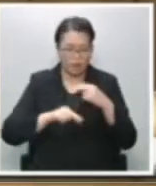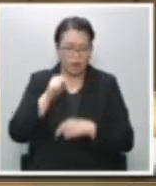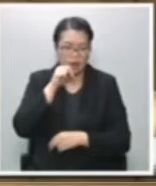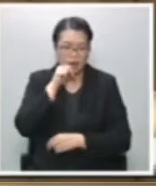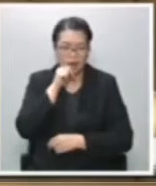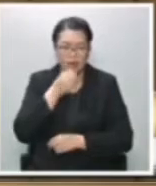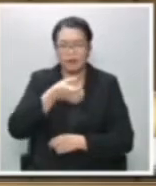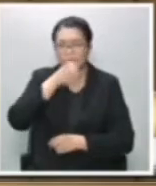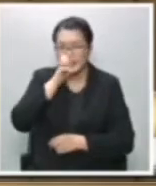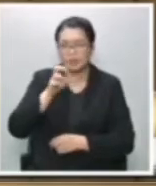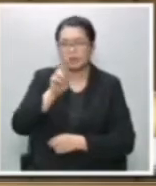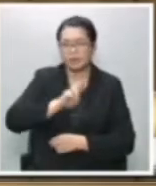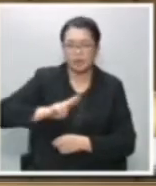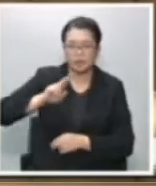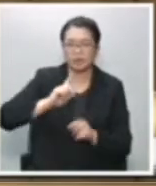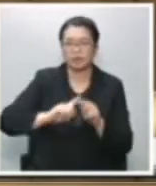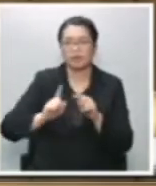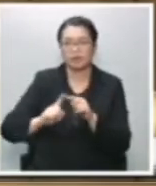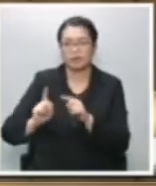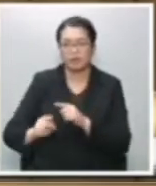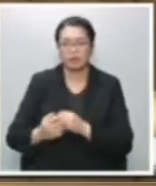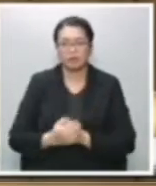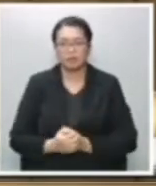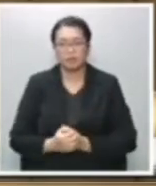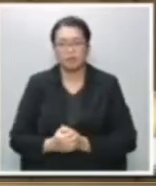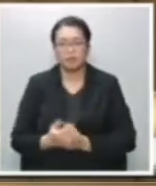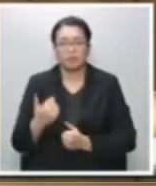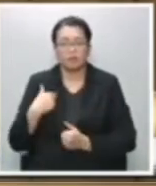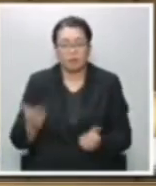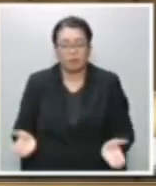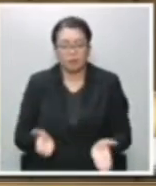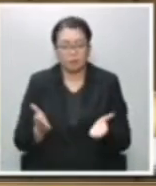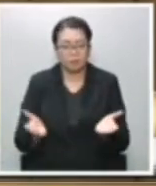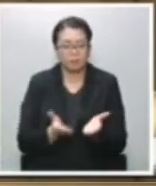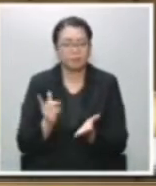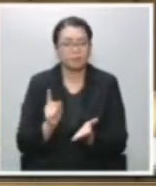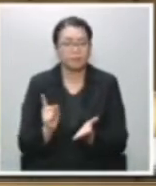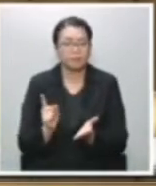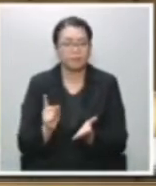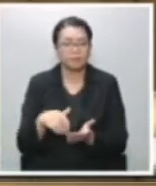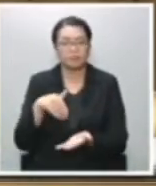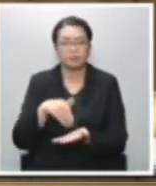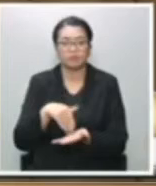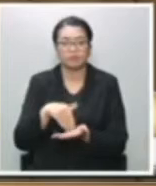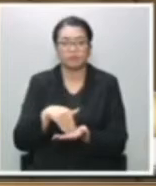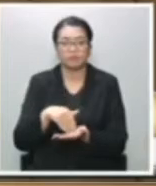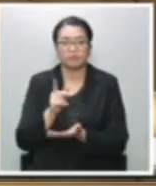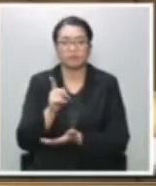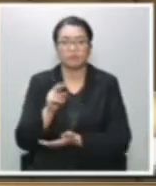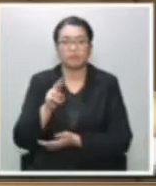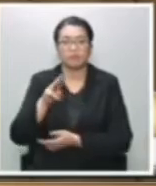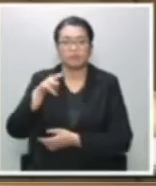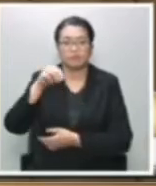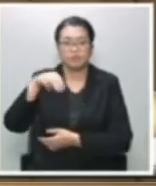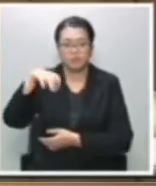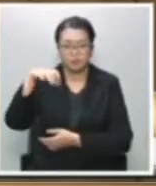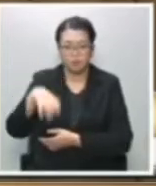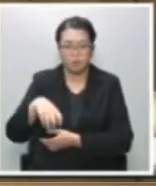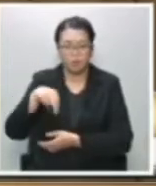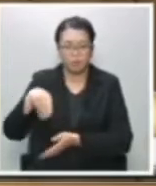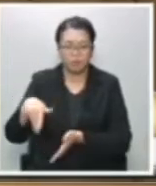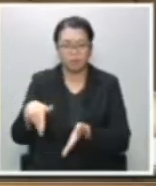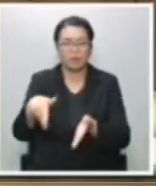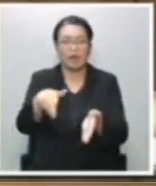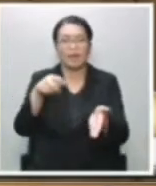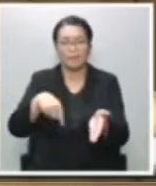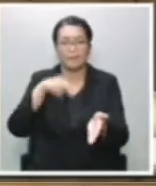ของการประปานครหลวงในขณะนี้ซึ่งได้รับการสนับสนุนจากกรมชลประทานนะครับเราได้ประเมินสถานการณ์ทั้งหมด